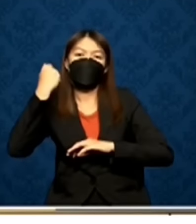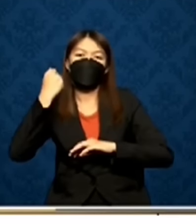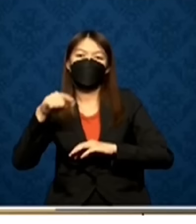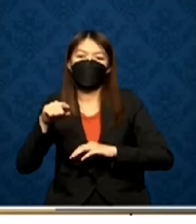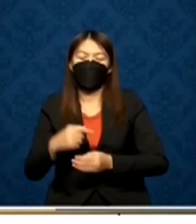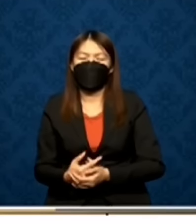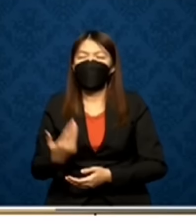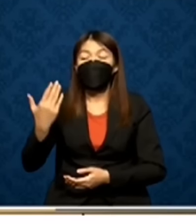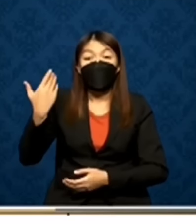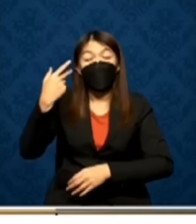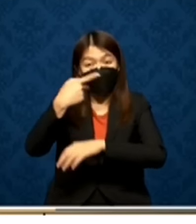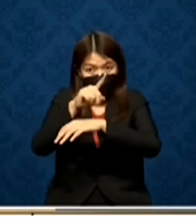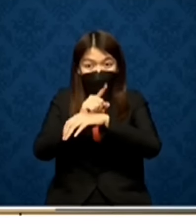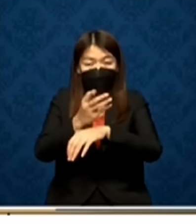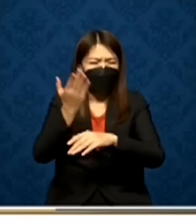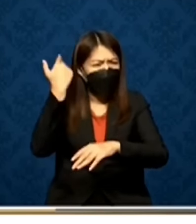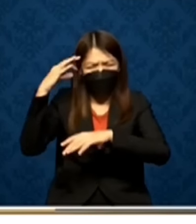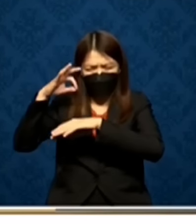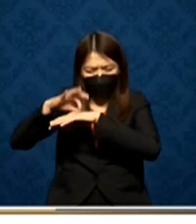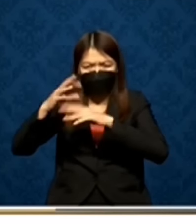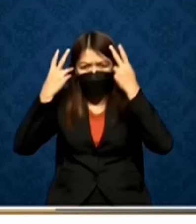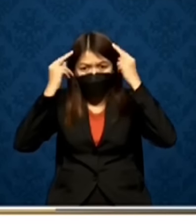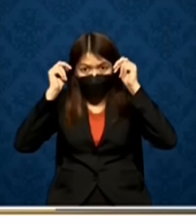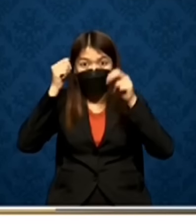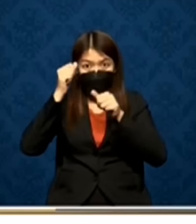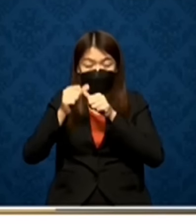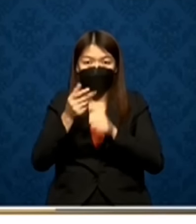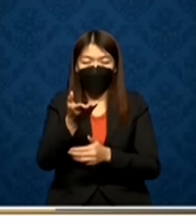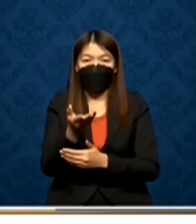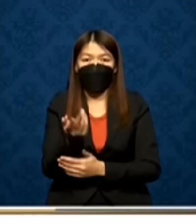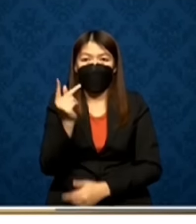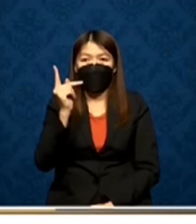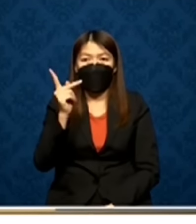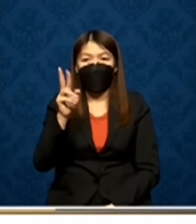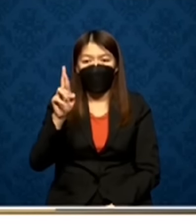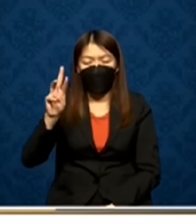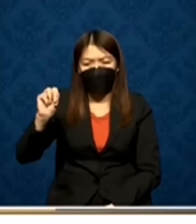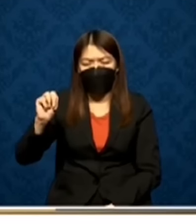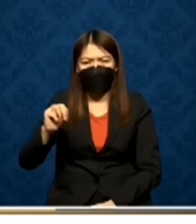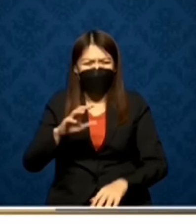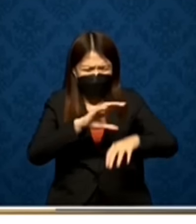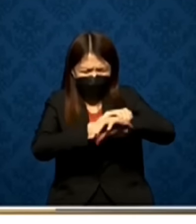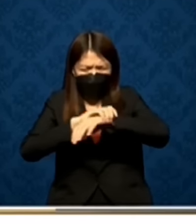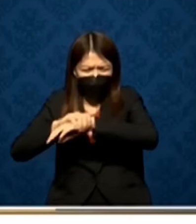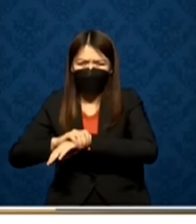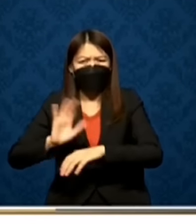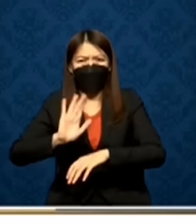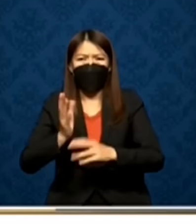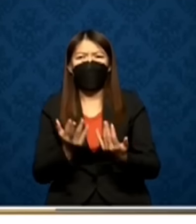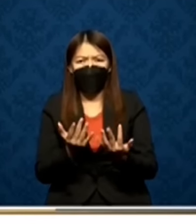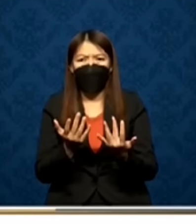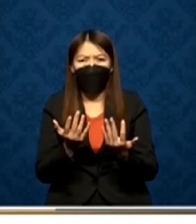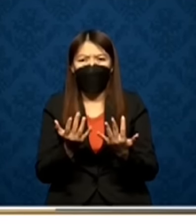ประธานที่เป็นนายกท่านก็ออกมติครม.เพื่ออย่าให้คนไปจับให้รออยู่แล้วก็ให้มี